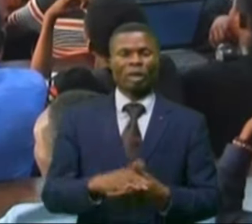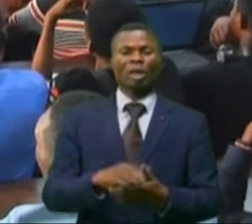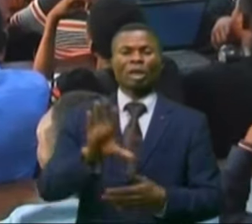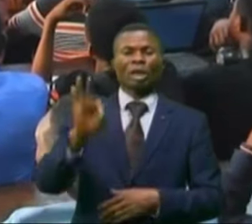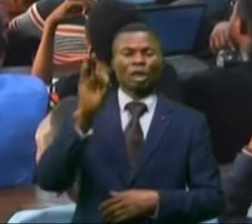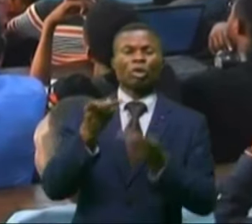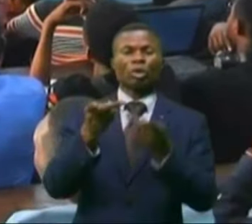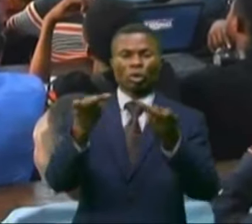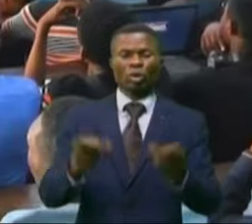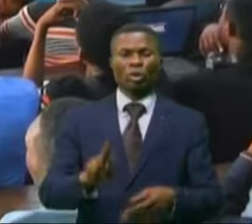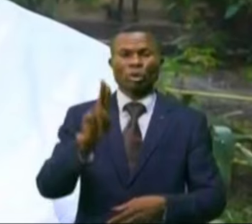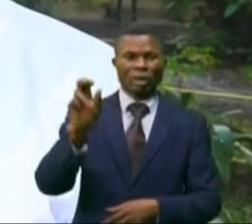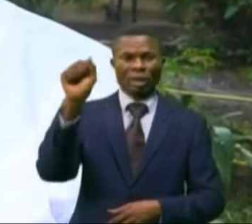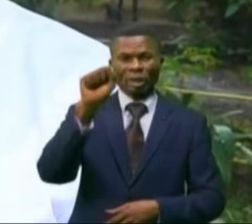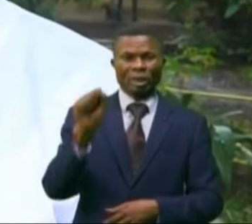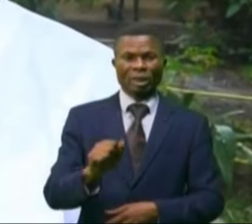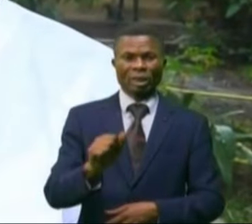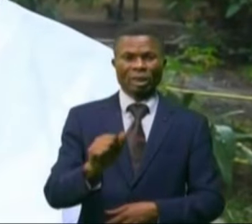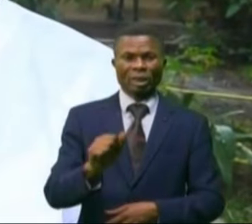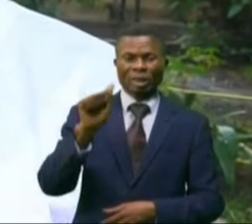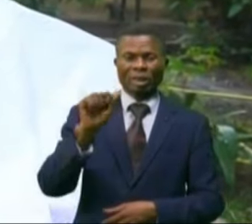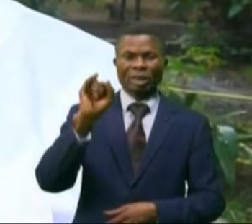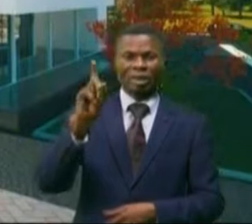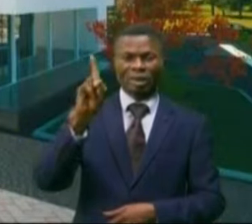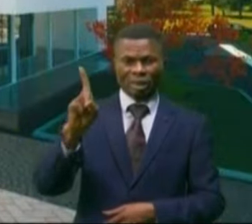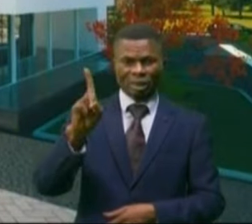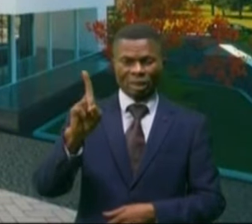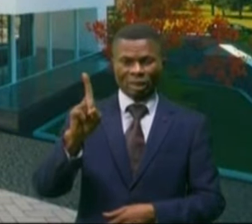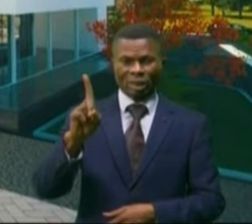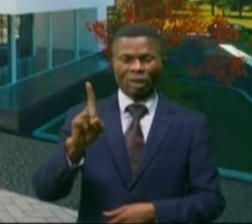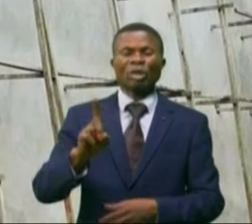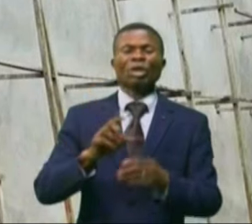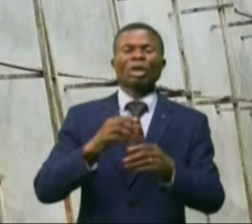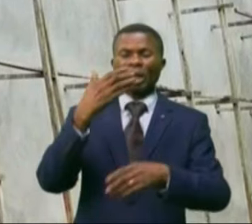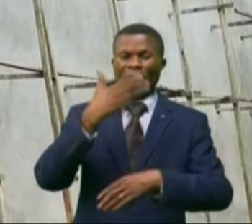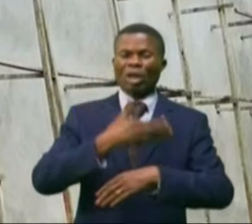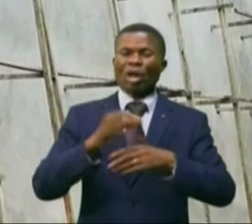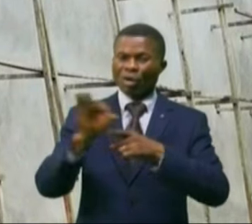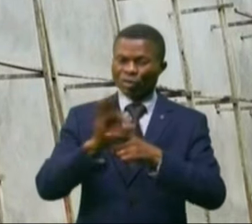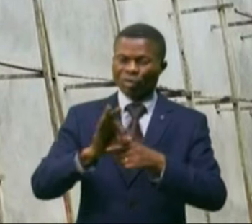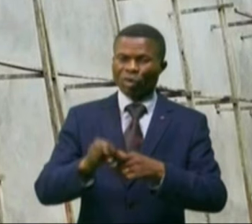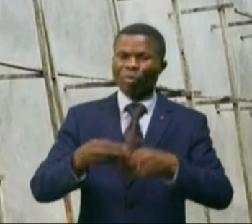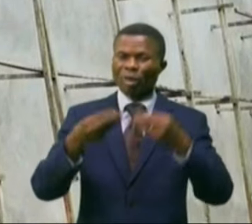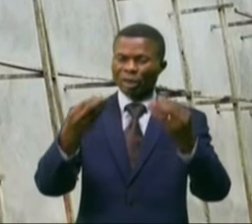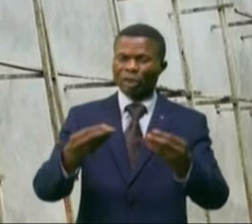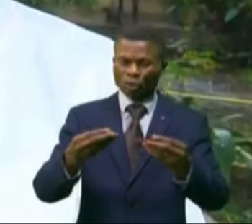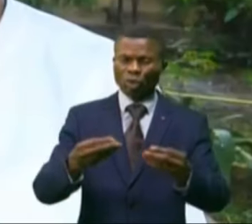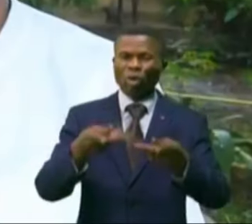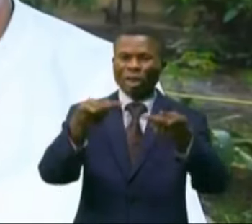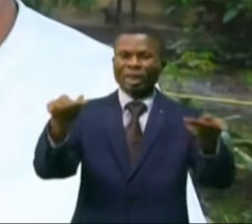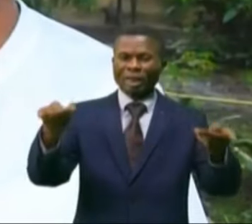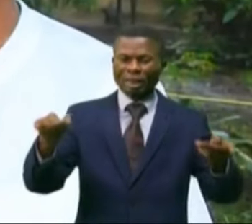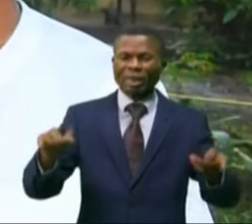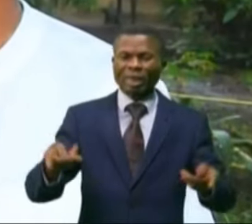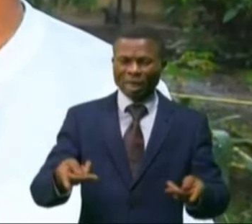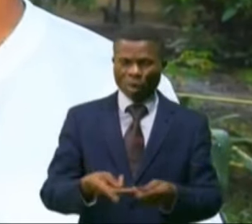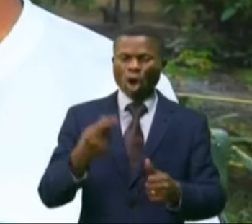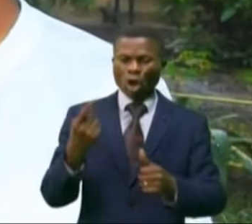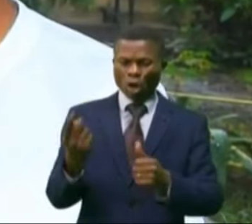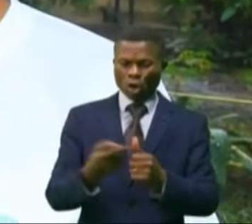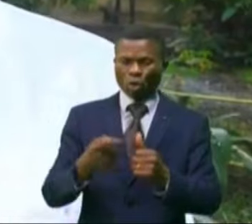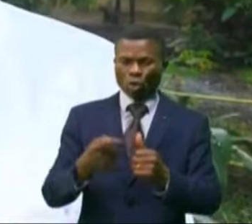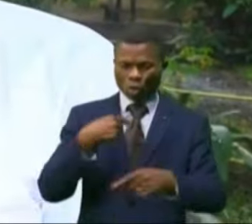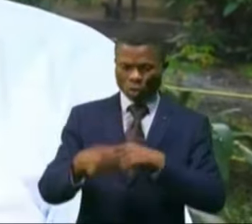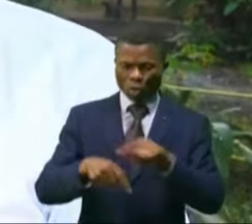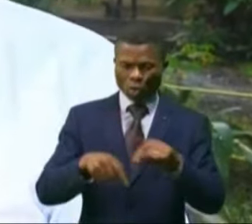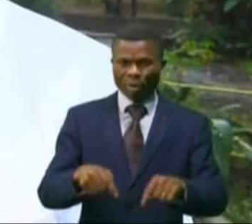en tant qu'institution qui forme les urbanistes, les architectes. Nous pensons que ce serait idéal de commencer d'abord ici,